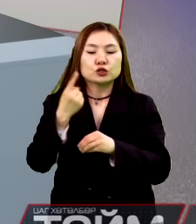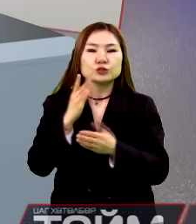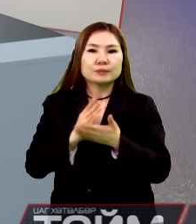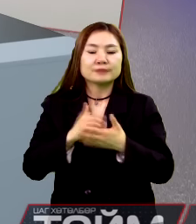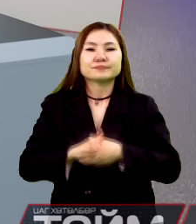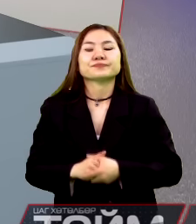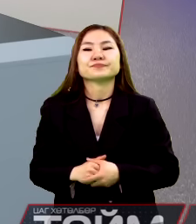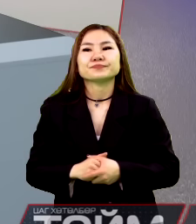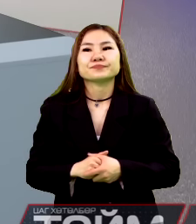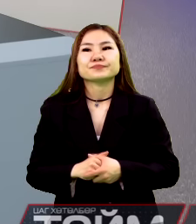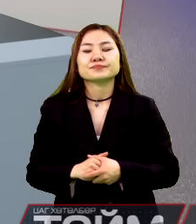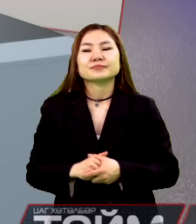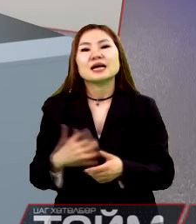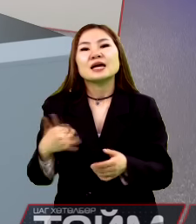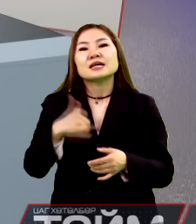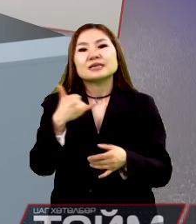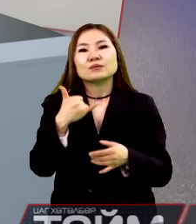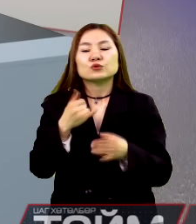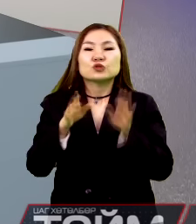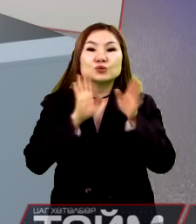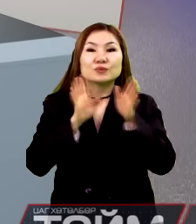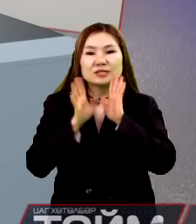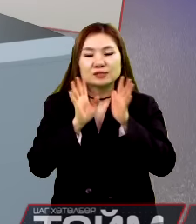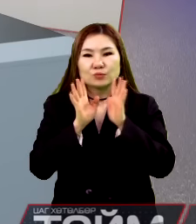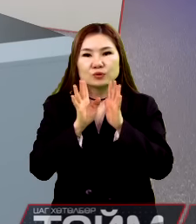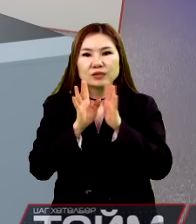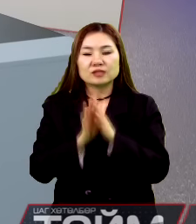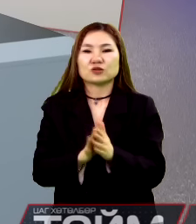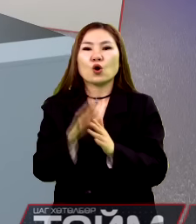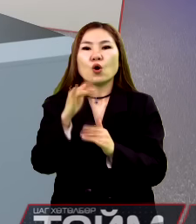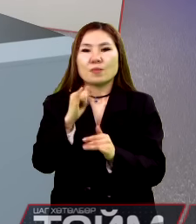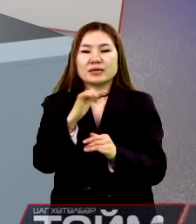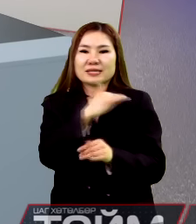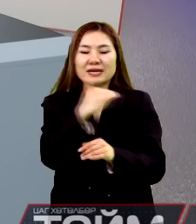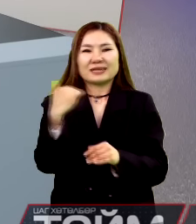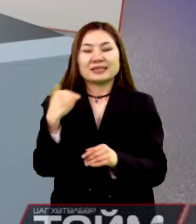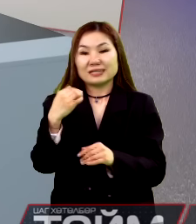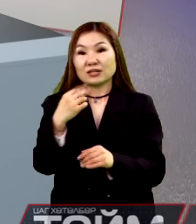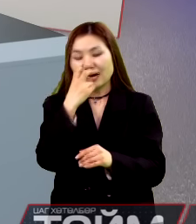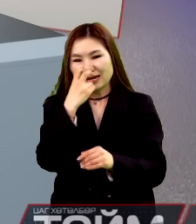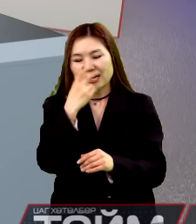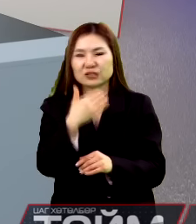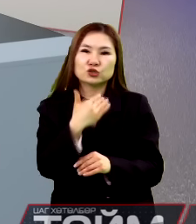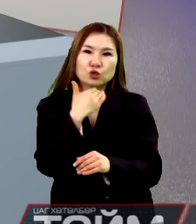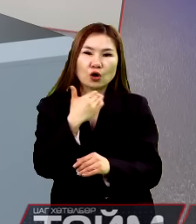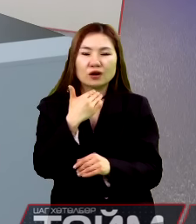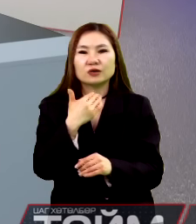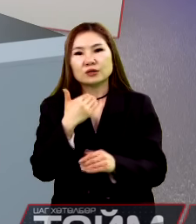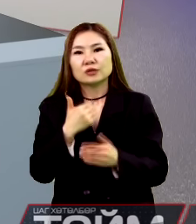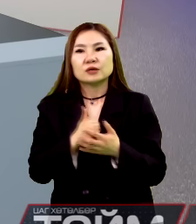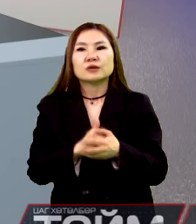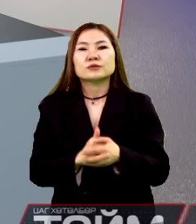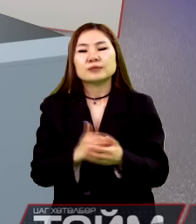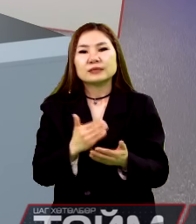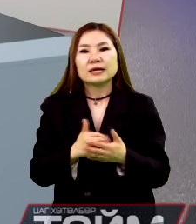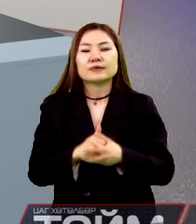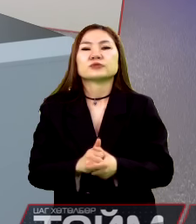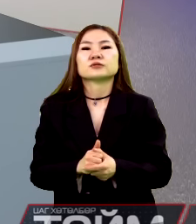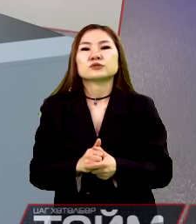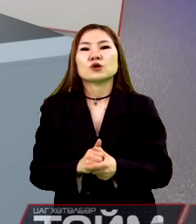хөтлөөрөөр онцлж байна тийм ээ. Яг ер нь ингээд харахад зарим үед бол ингээд сошиал дээр бол ингээд бас их шоосон байгаа харагдаад байгаа юм тийм ээ. За яг ингээд